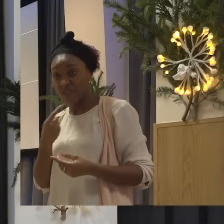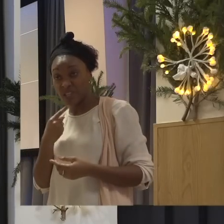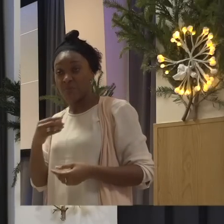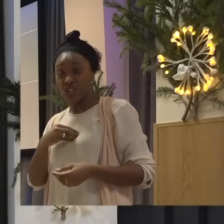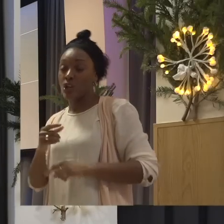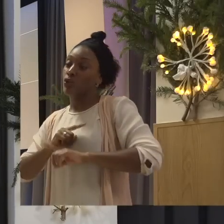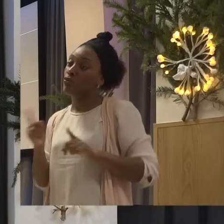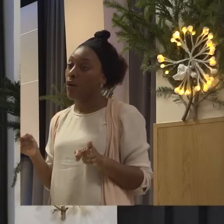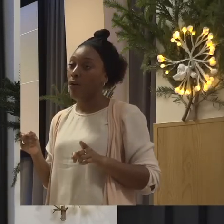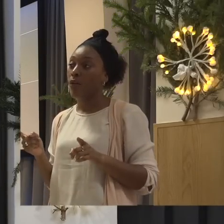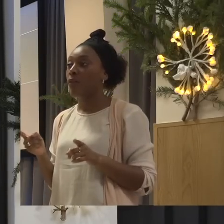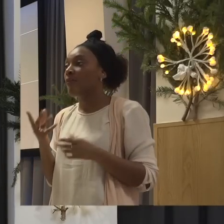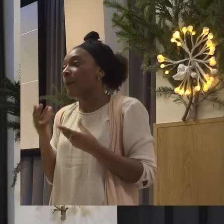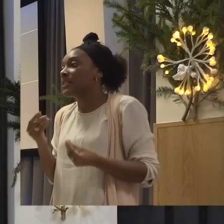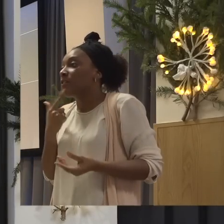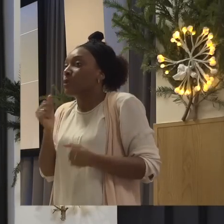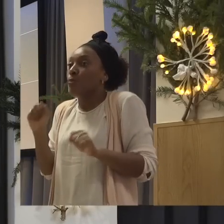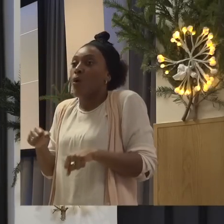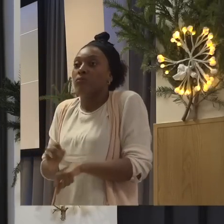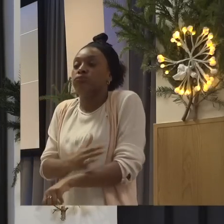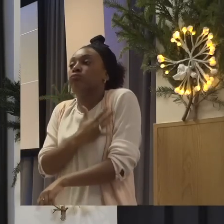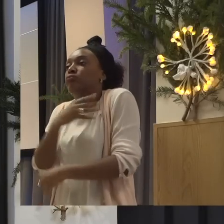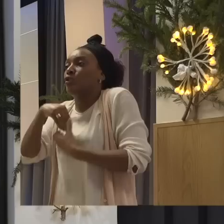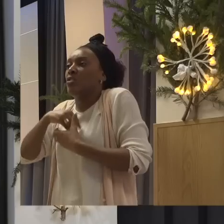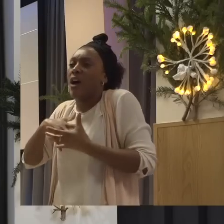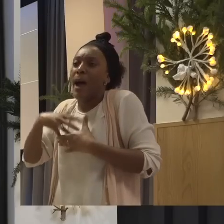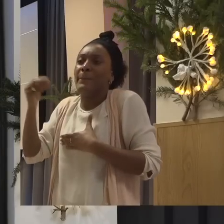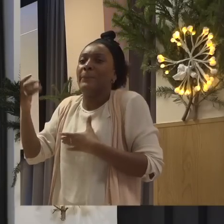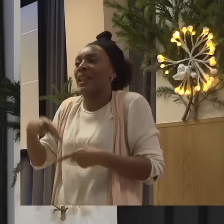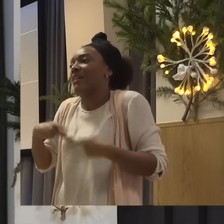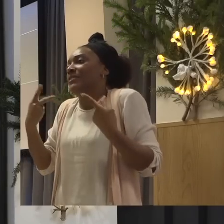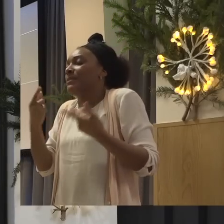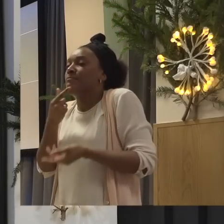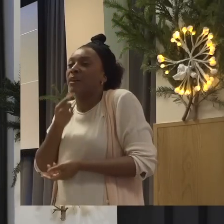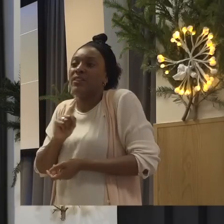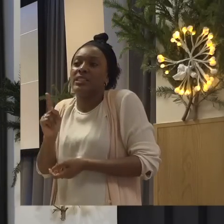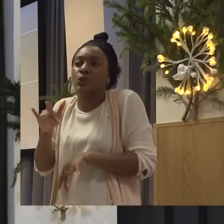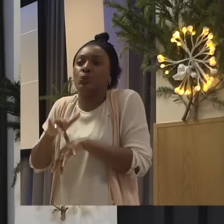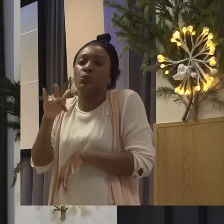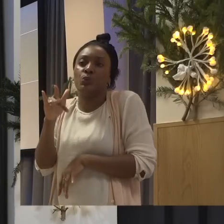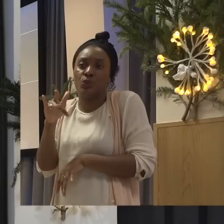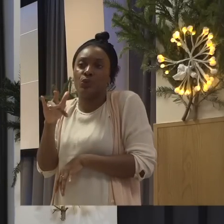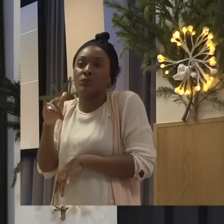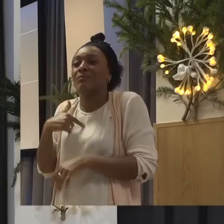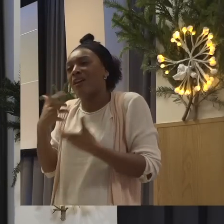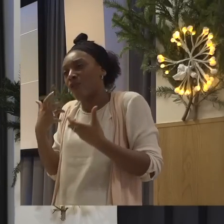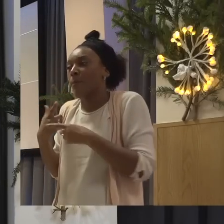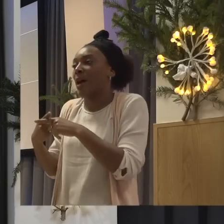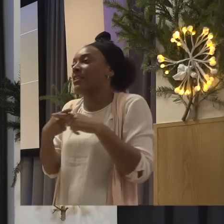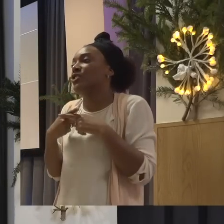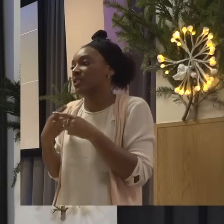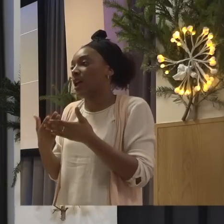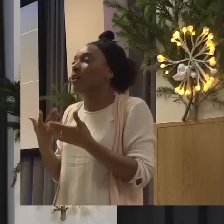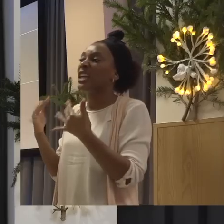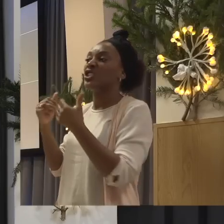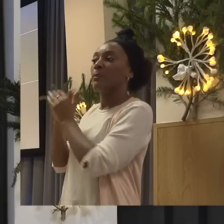peut vivre, on peut ressentir dans son âme, dans sa vie. Et c'est ce que j'aimerais partager avec vous. On a déjà prié pour